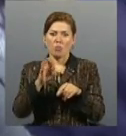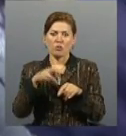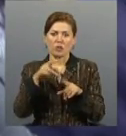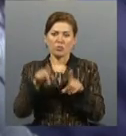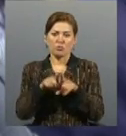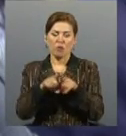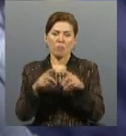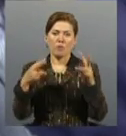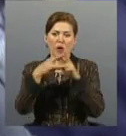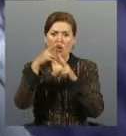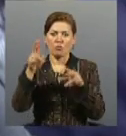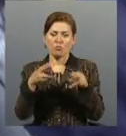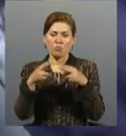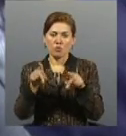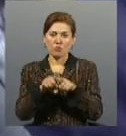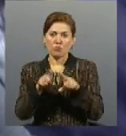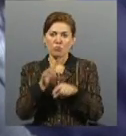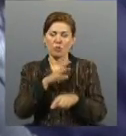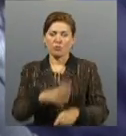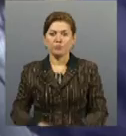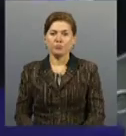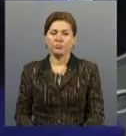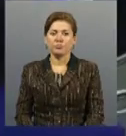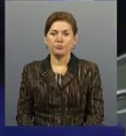лауреатының астаналық клубы құрылды.